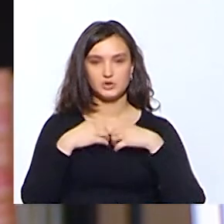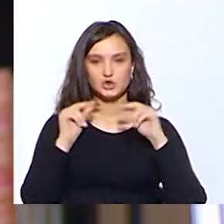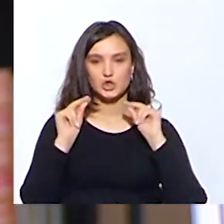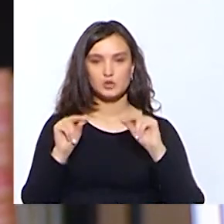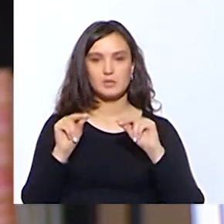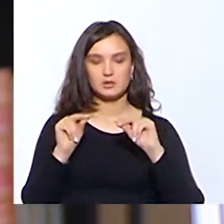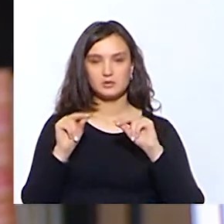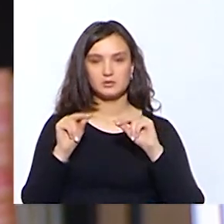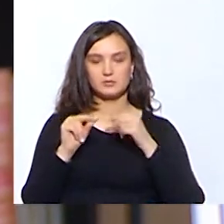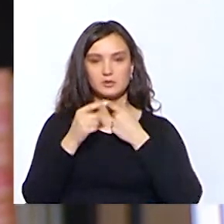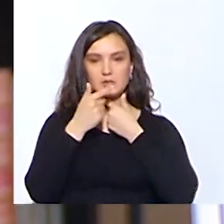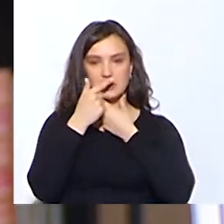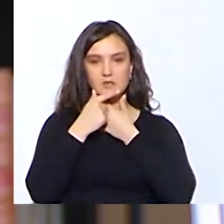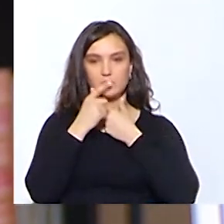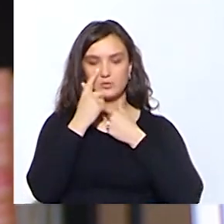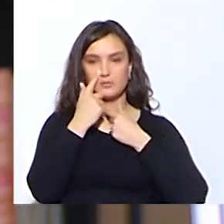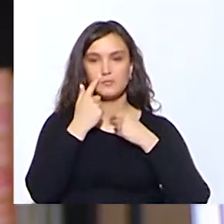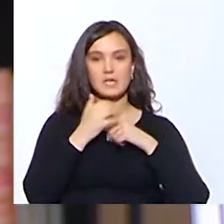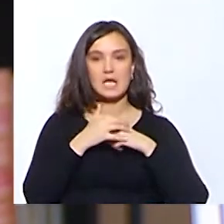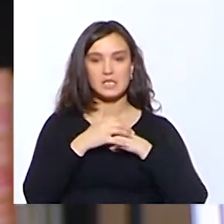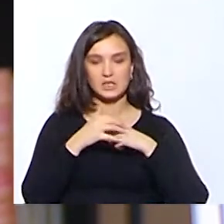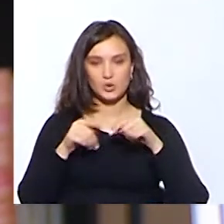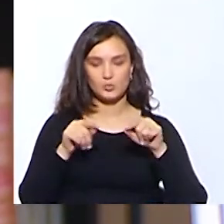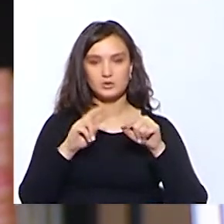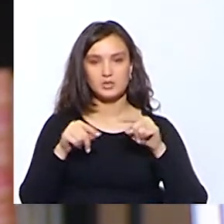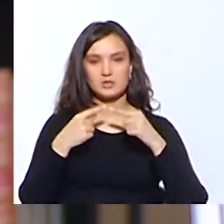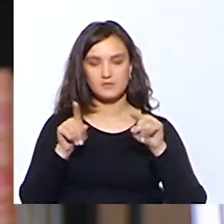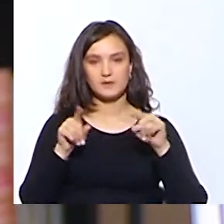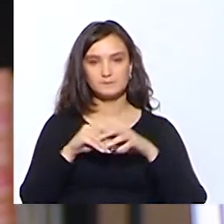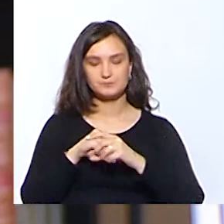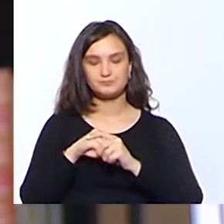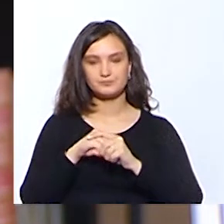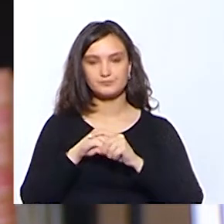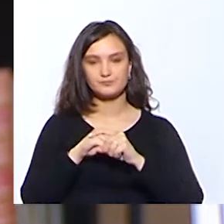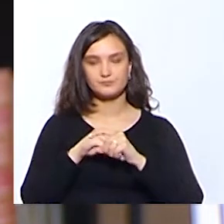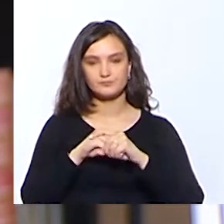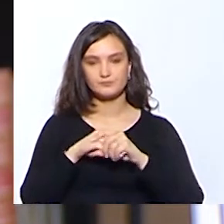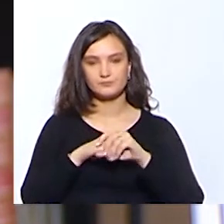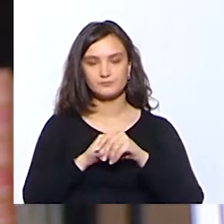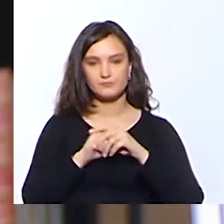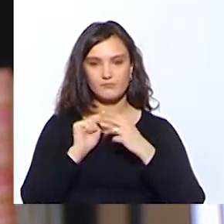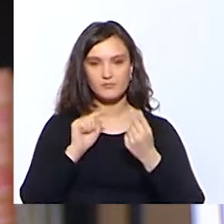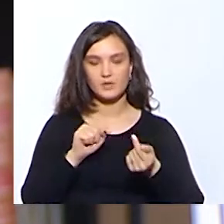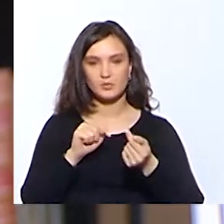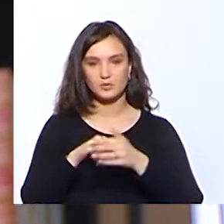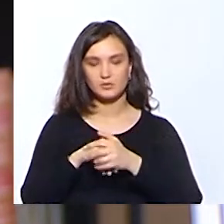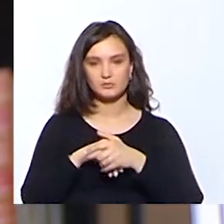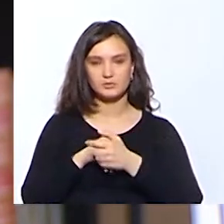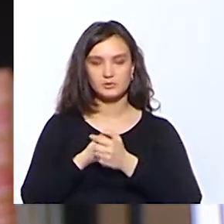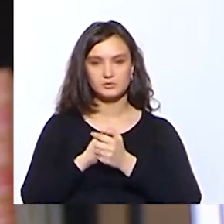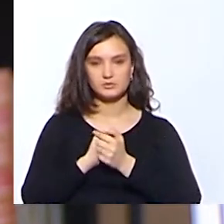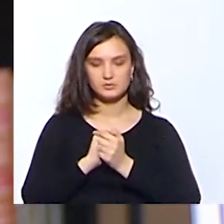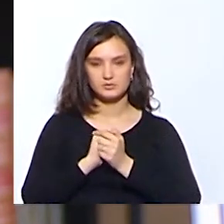ჭეშმარიტი, კლასიკური ალერგიული რეაქციის და სხვა ასე ვთქვათ, აუტანლობის, კვებითი